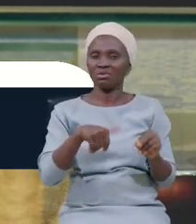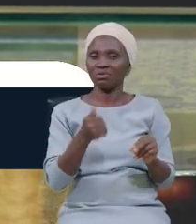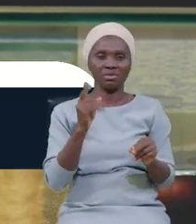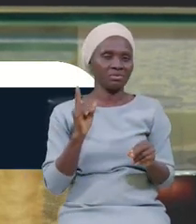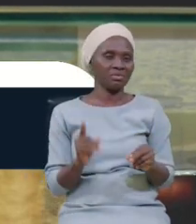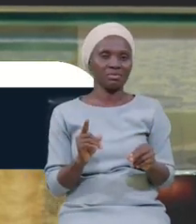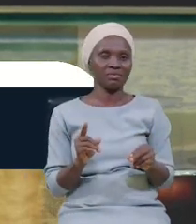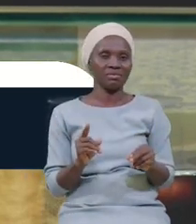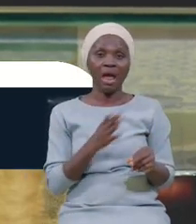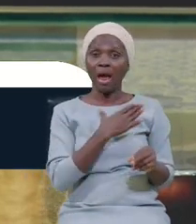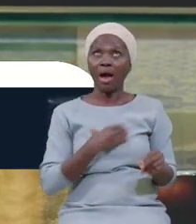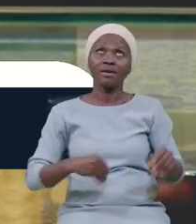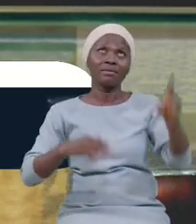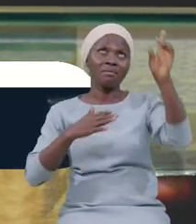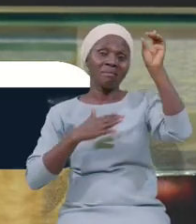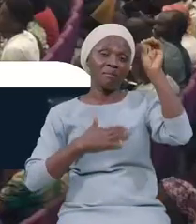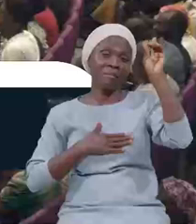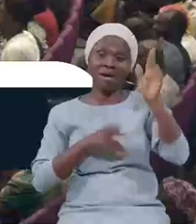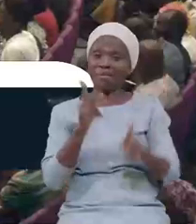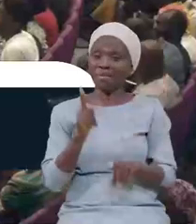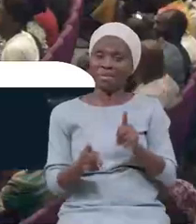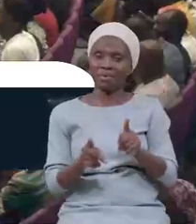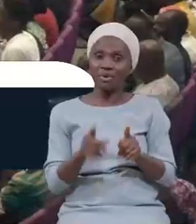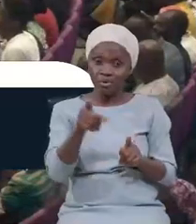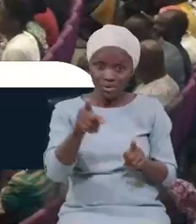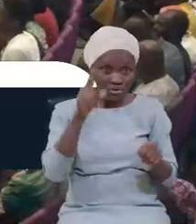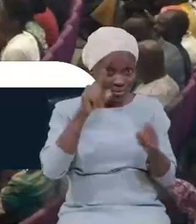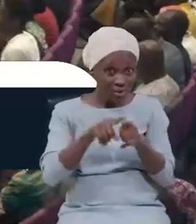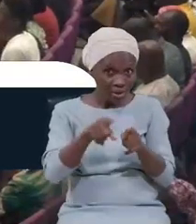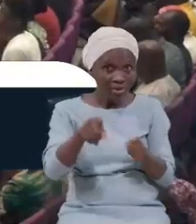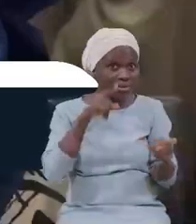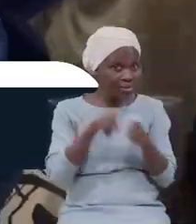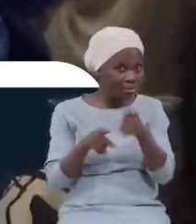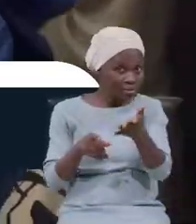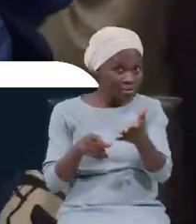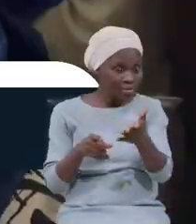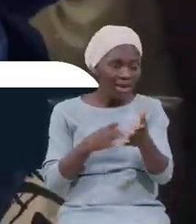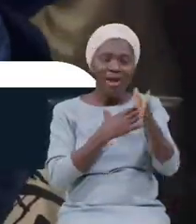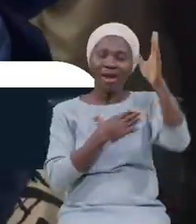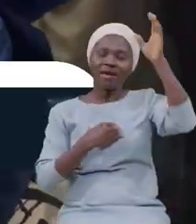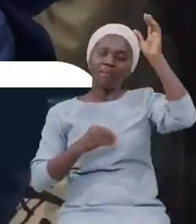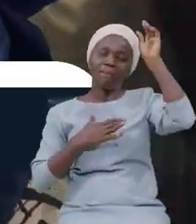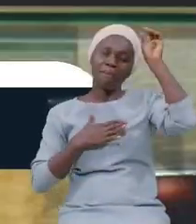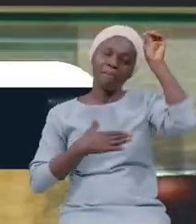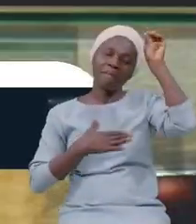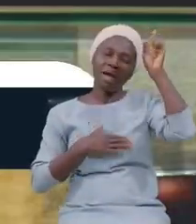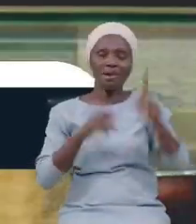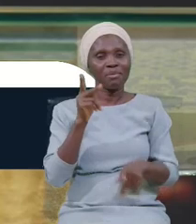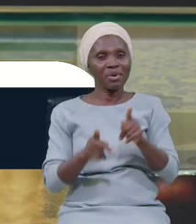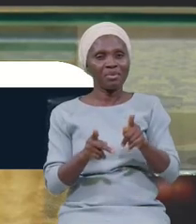mon peuple, mon frère là-bas, et mon peuple, marche là-bas, et mon peuple ne sera